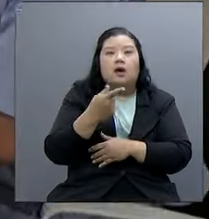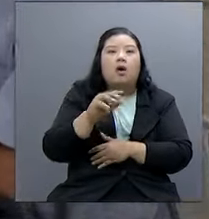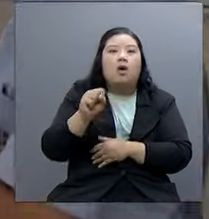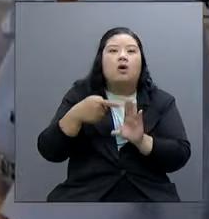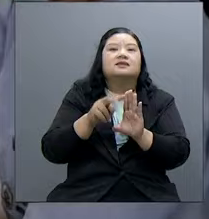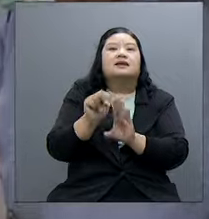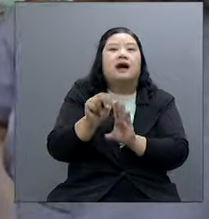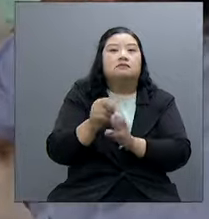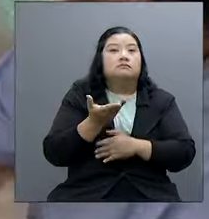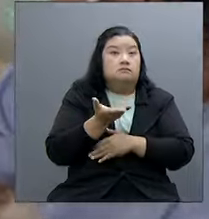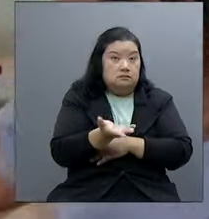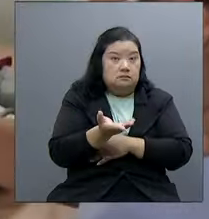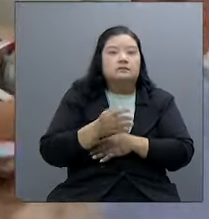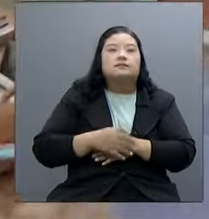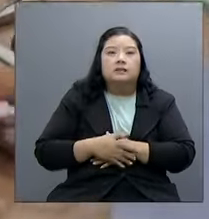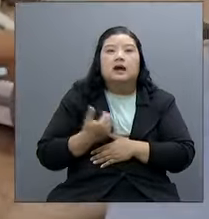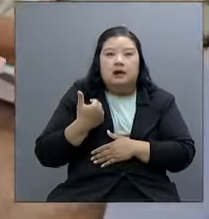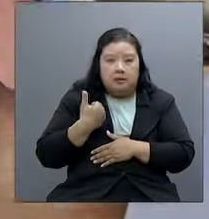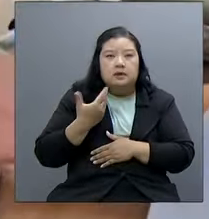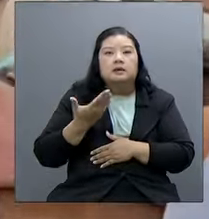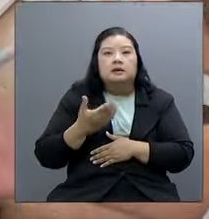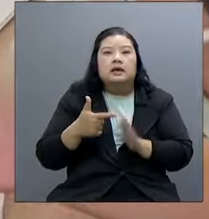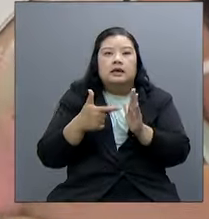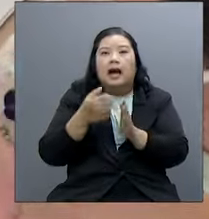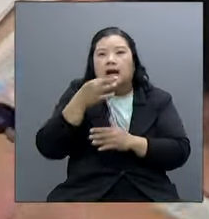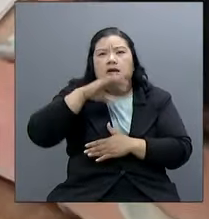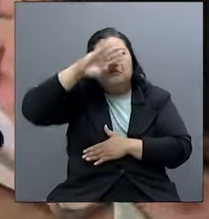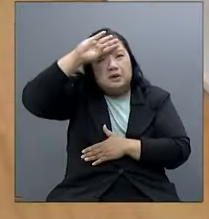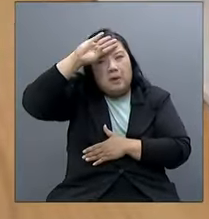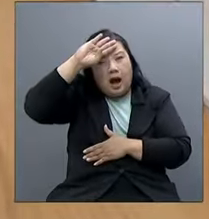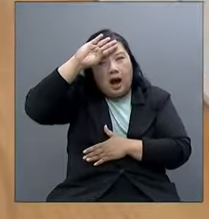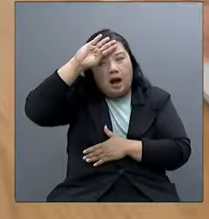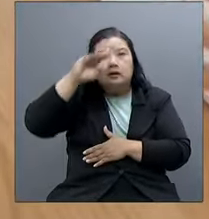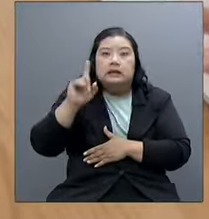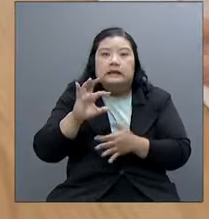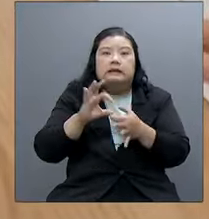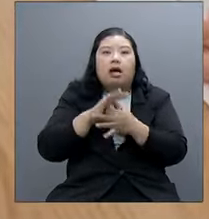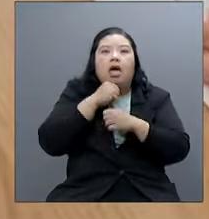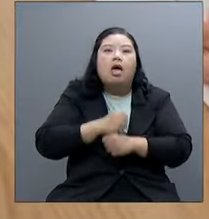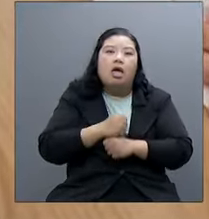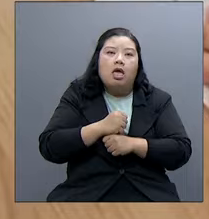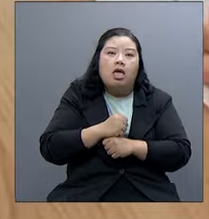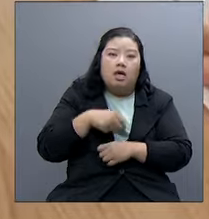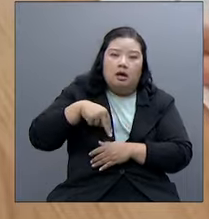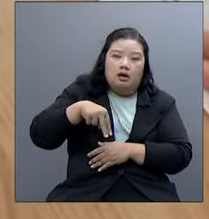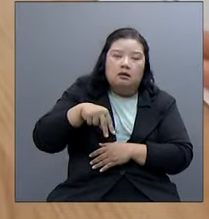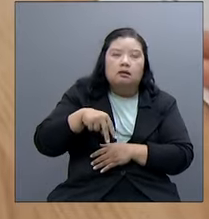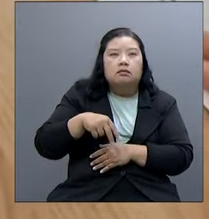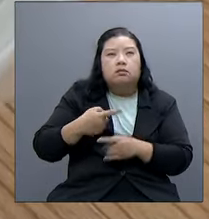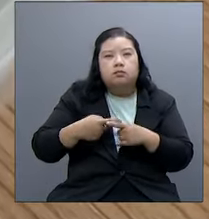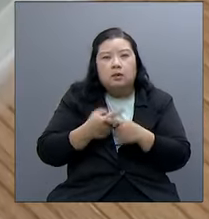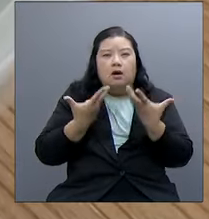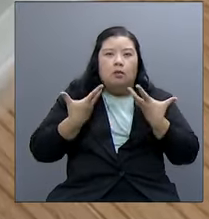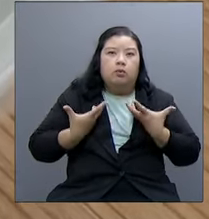ผู้ปวยทันนี้มารบการรักษาด้วยแพทย์แผนไทยเนองจากปัญหาสุขภาพที่เกิดจากอายุ เช่นเดินมัยทนัด และปวดเมื่อย